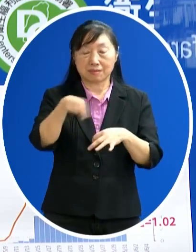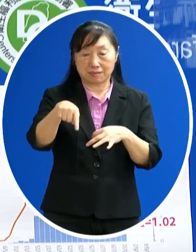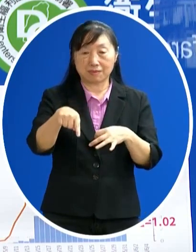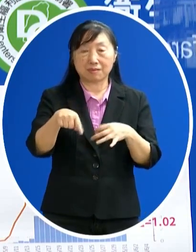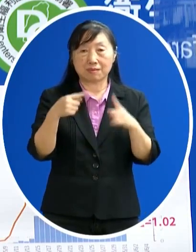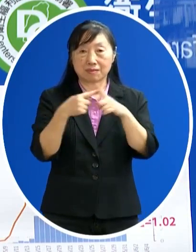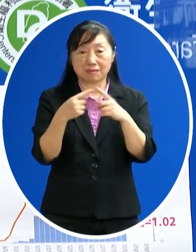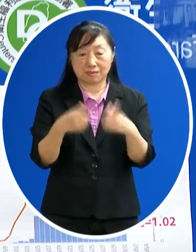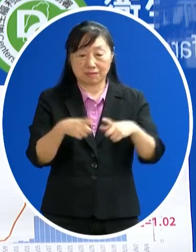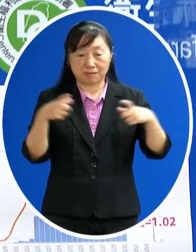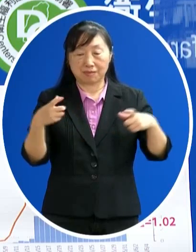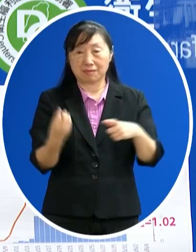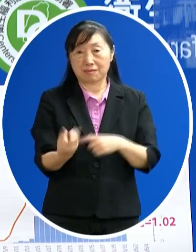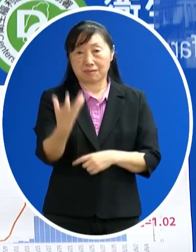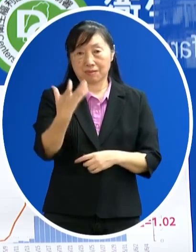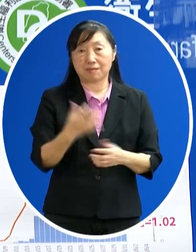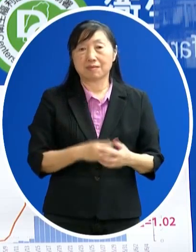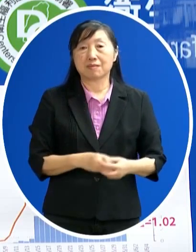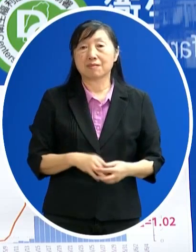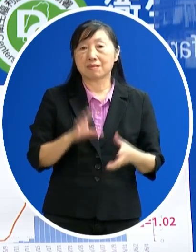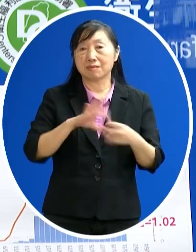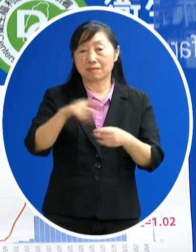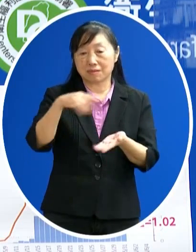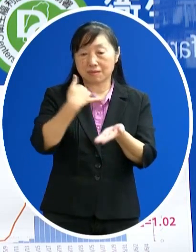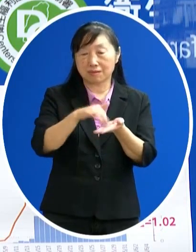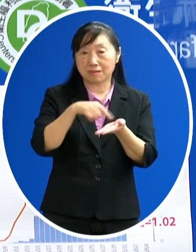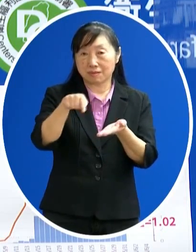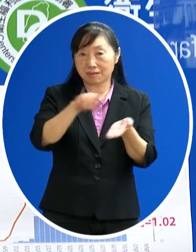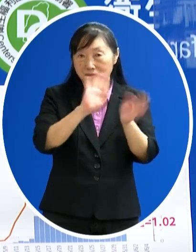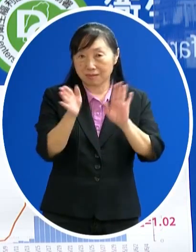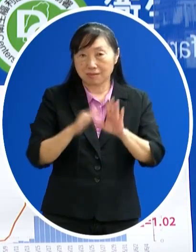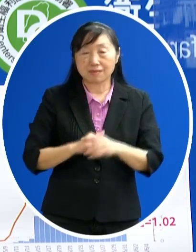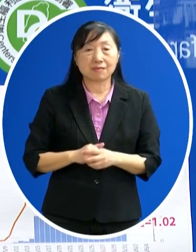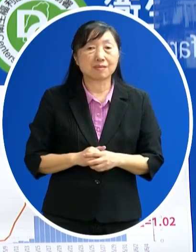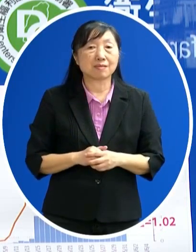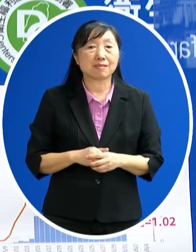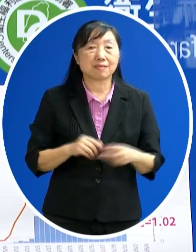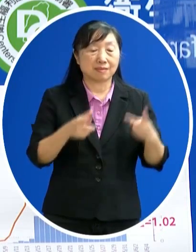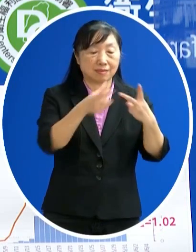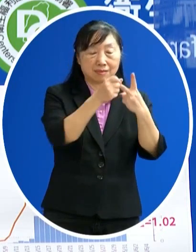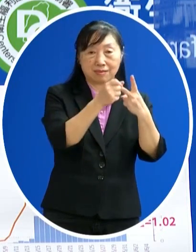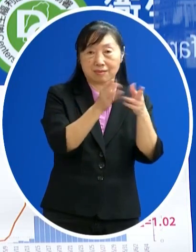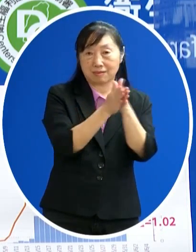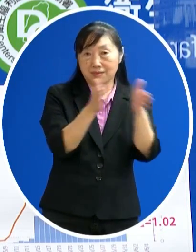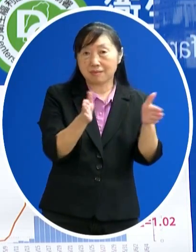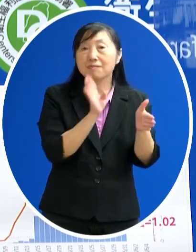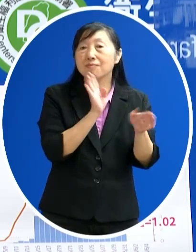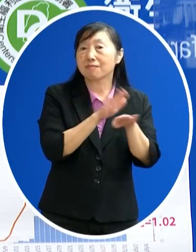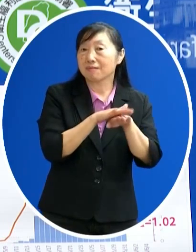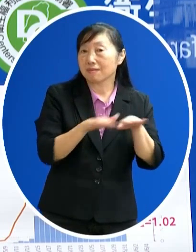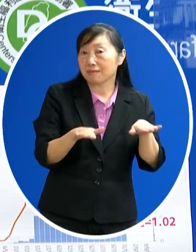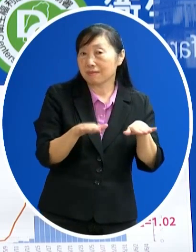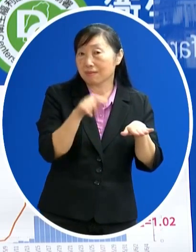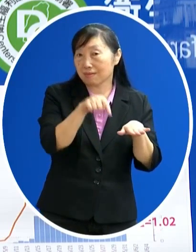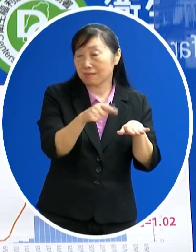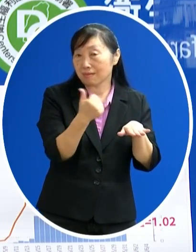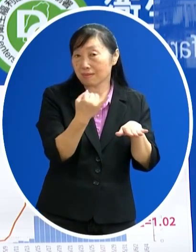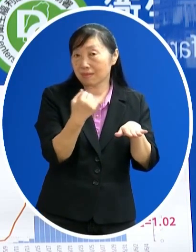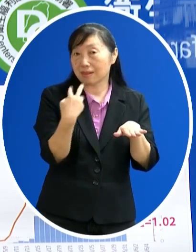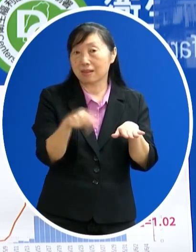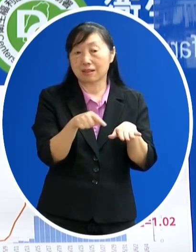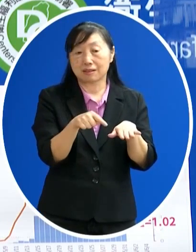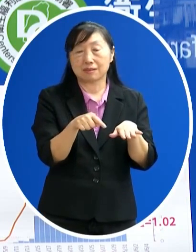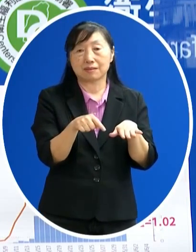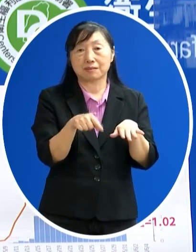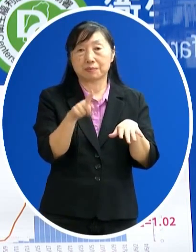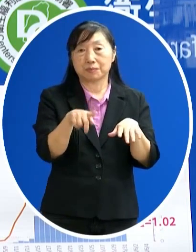大，所以我才会讲，就是说以这样的规模，好，大致上二期是做的是安全性，那主要以这